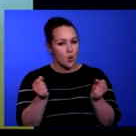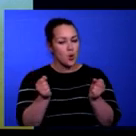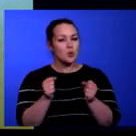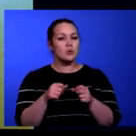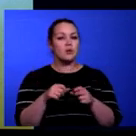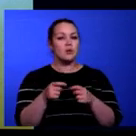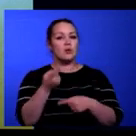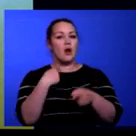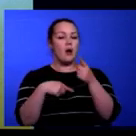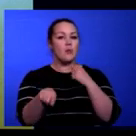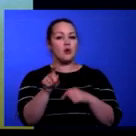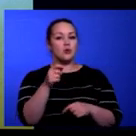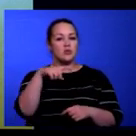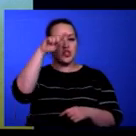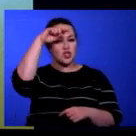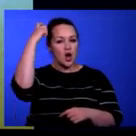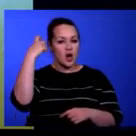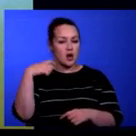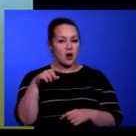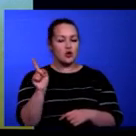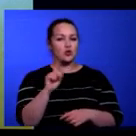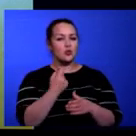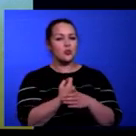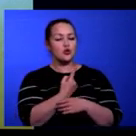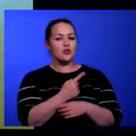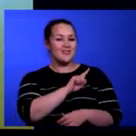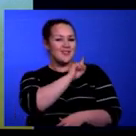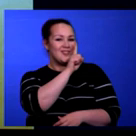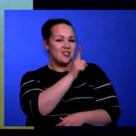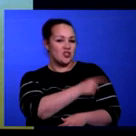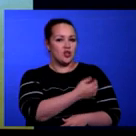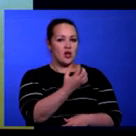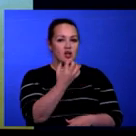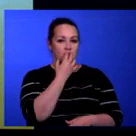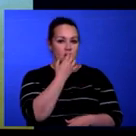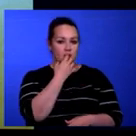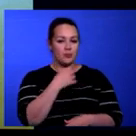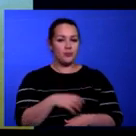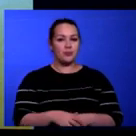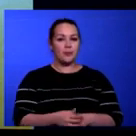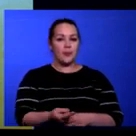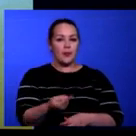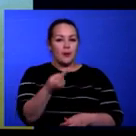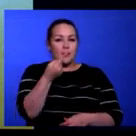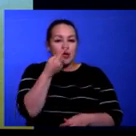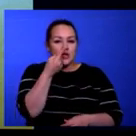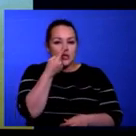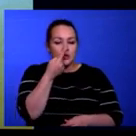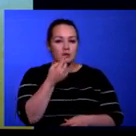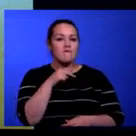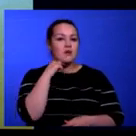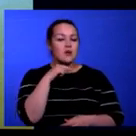жара что мы получили сильная жара ближе подойдите пожалуйста